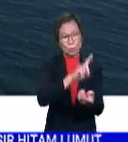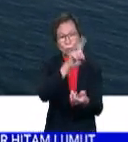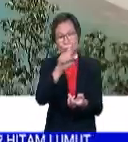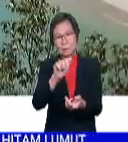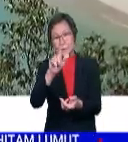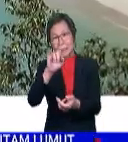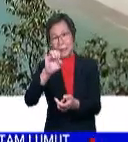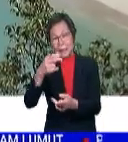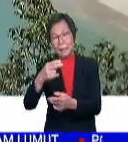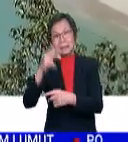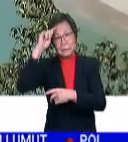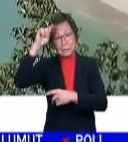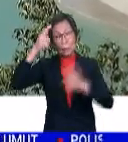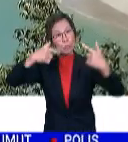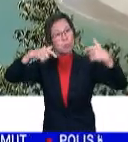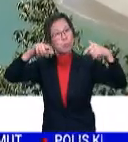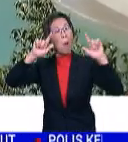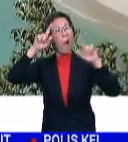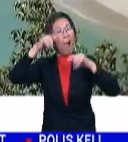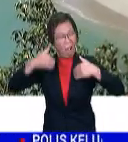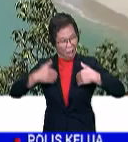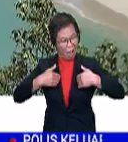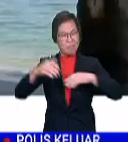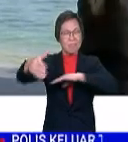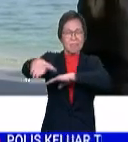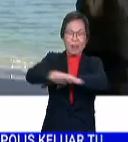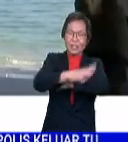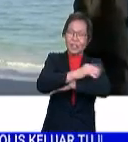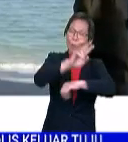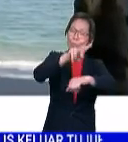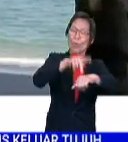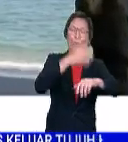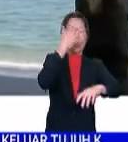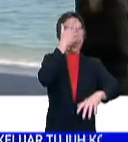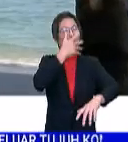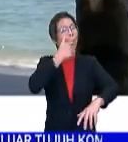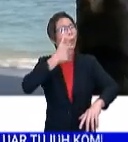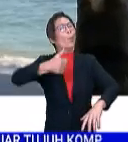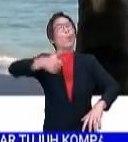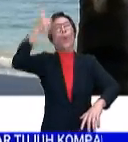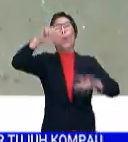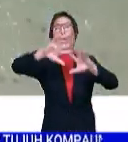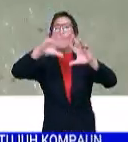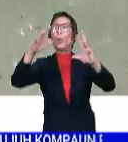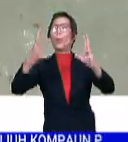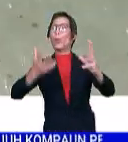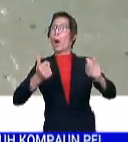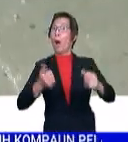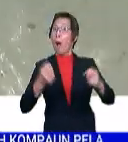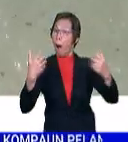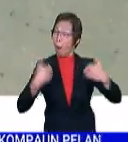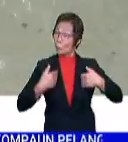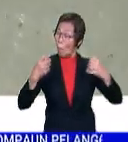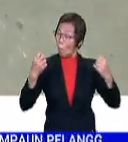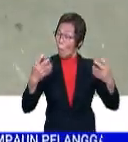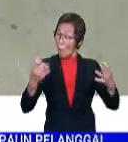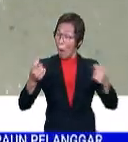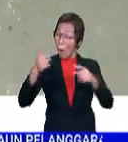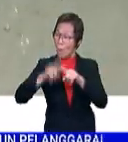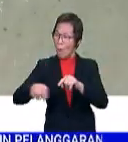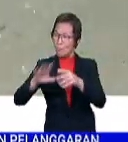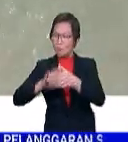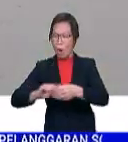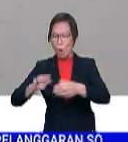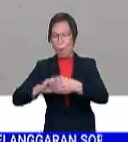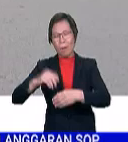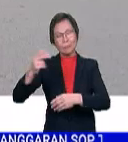itu terkenal kerana memiliki antara pantai dan pulau tercantik di dunia. Ia juga kaya dengan pelbagai cerita